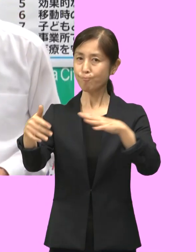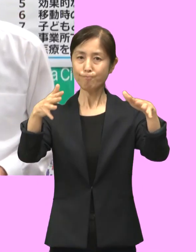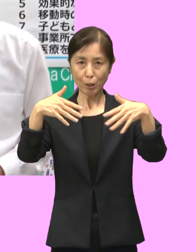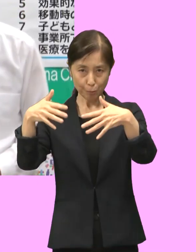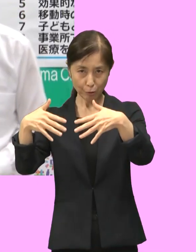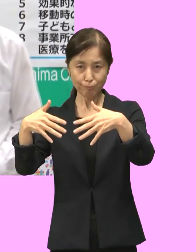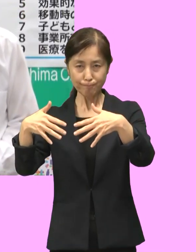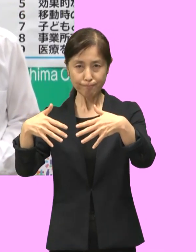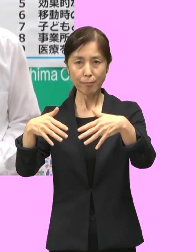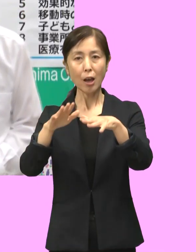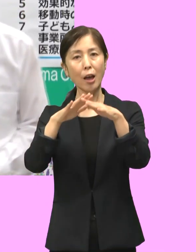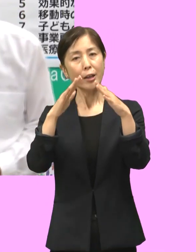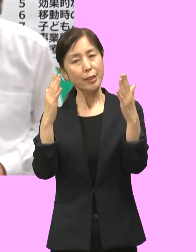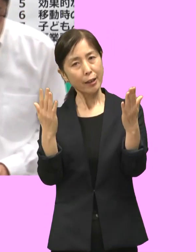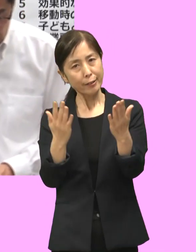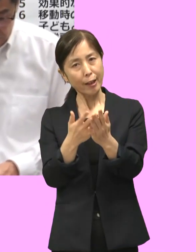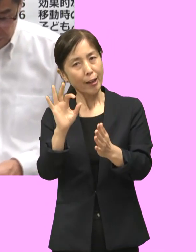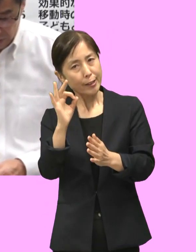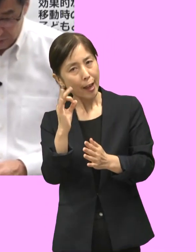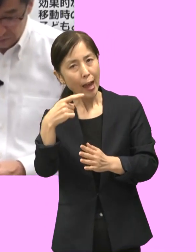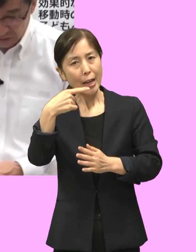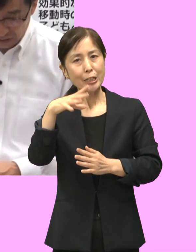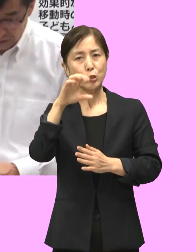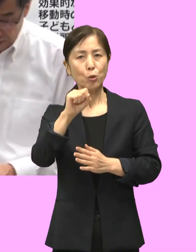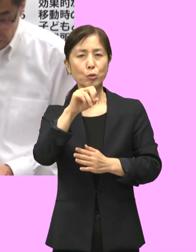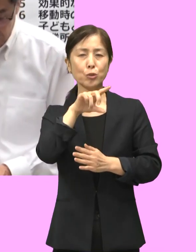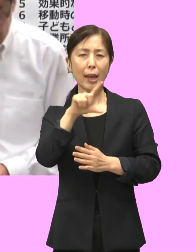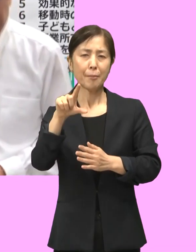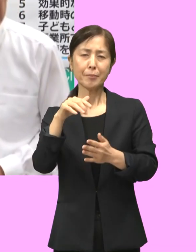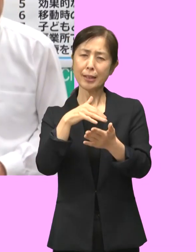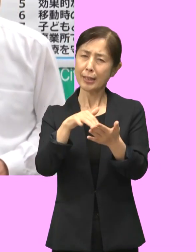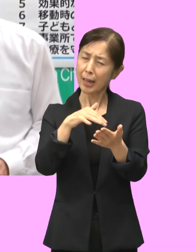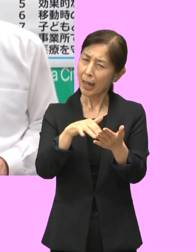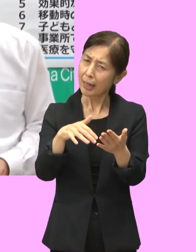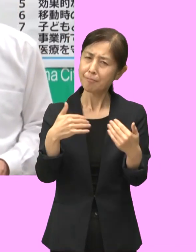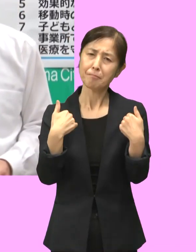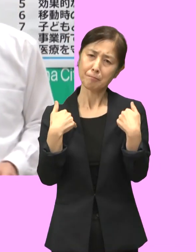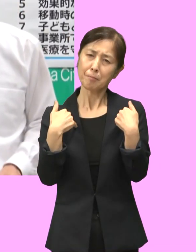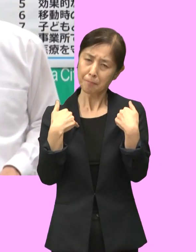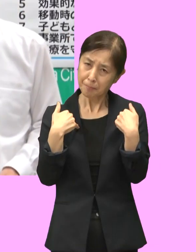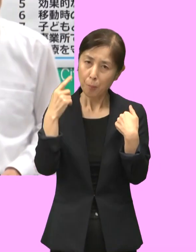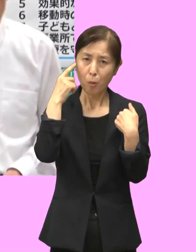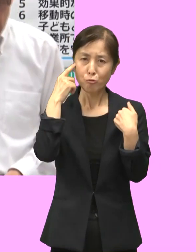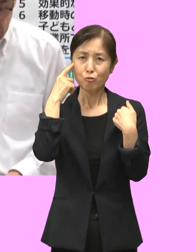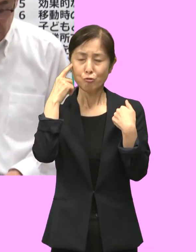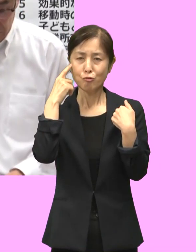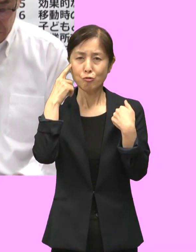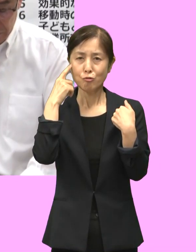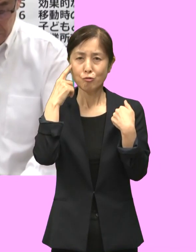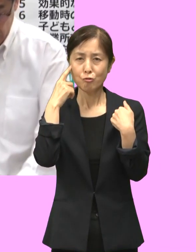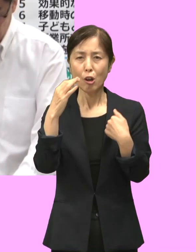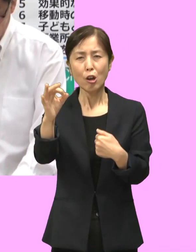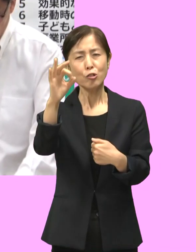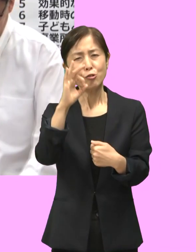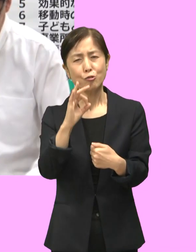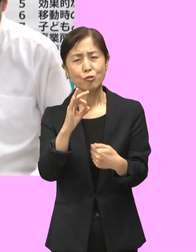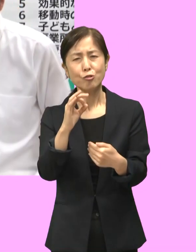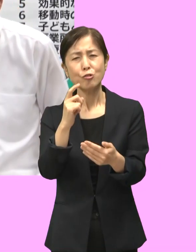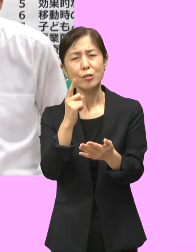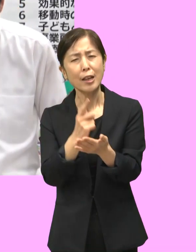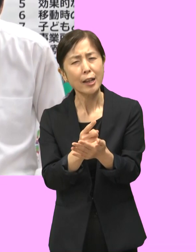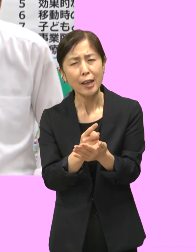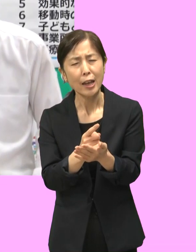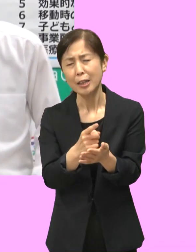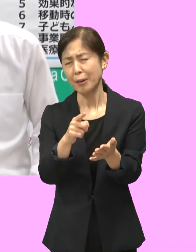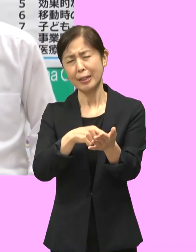ますが、まあ、全体1億円ぐらいかかる経費のうち、まあ、全てを、そういった経費で収入で賄い